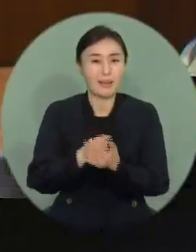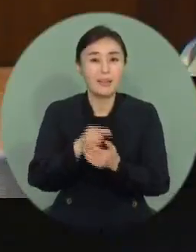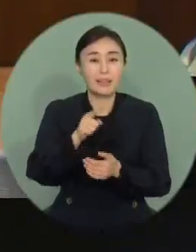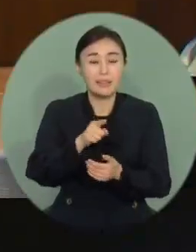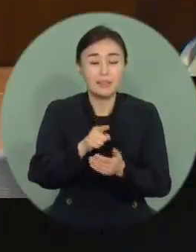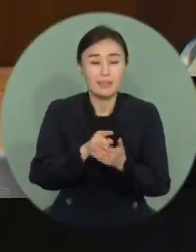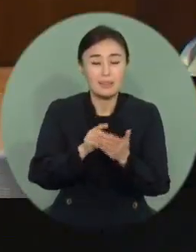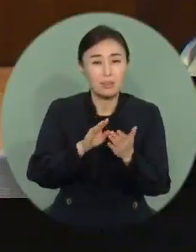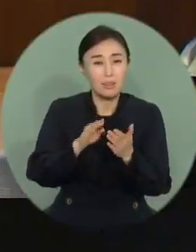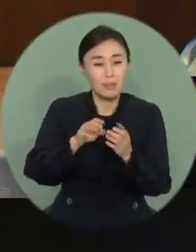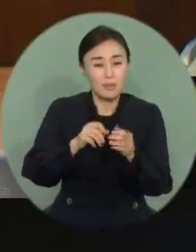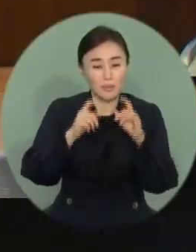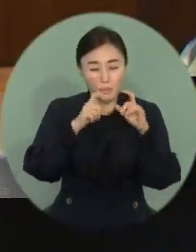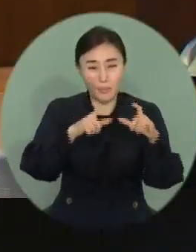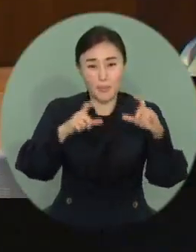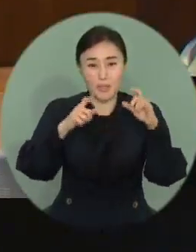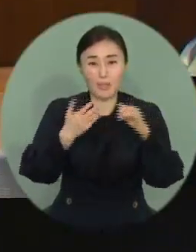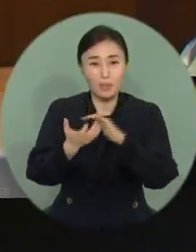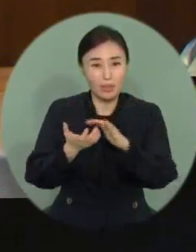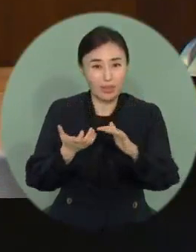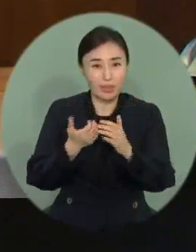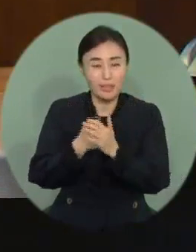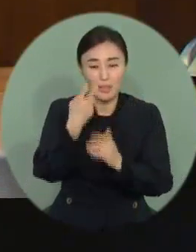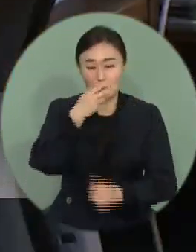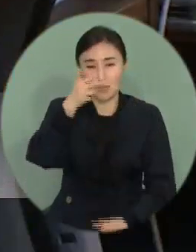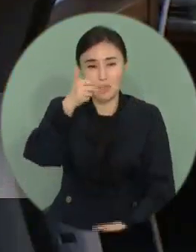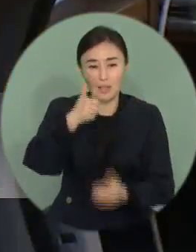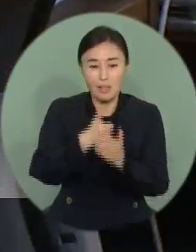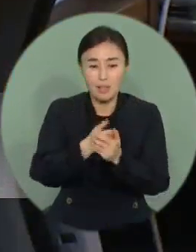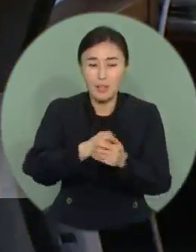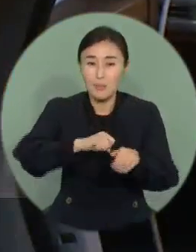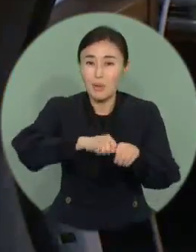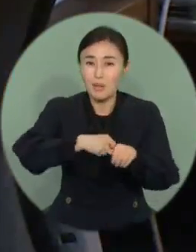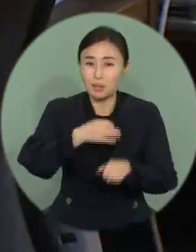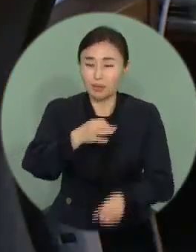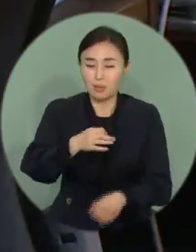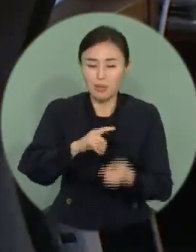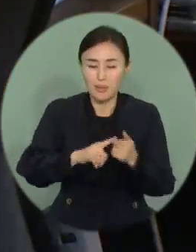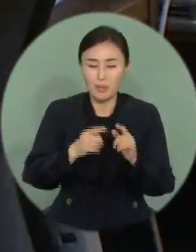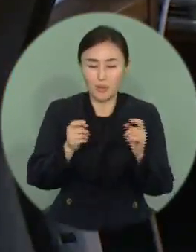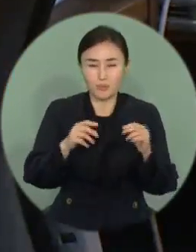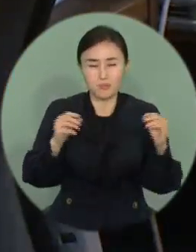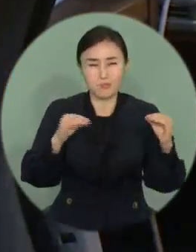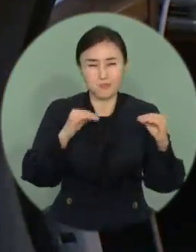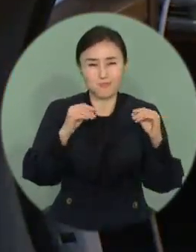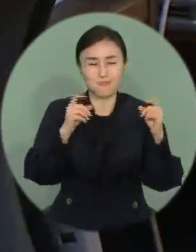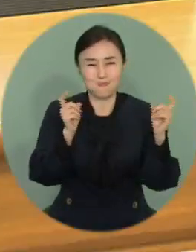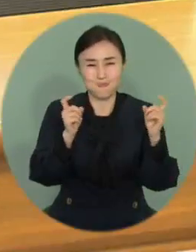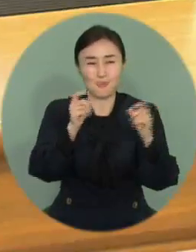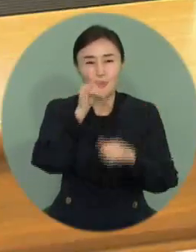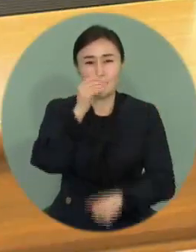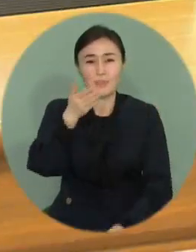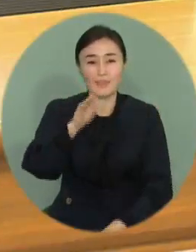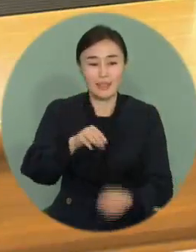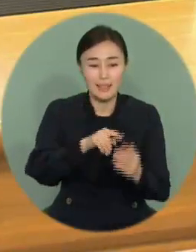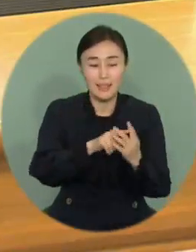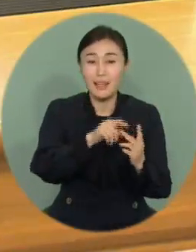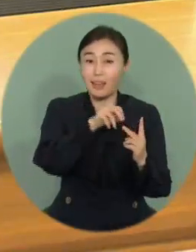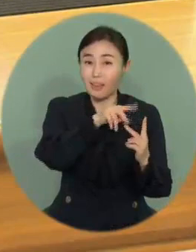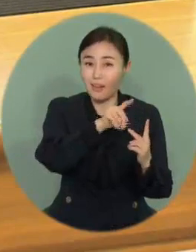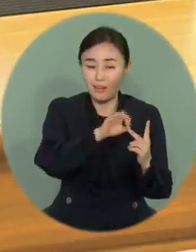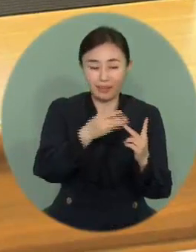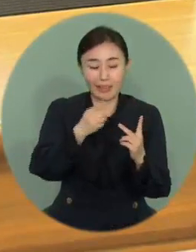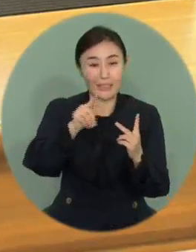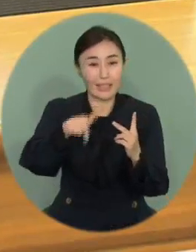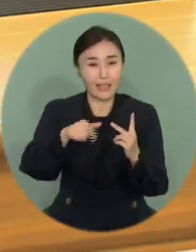구형에 앞서 검찰과 변호인측은 추진 부분을 놓고 공방을 벌리기도 했습니다 검찰은 성씨가 시에게